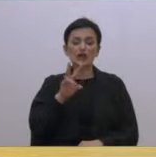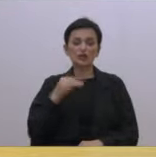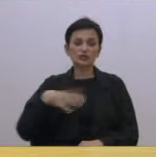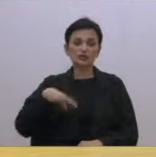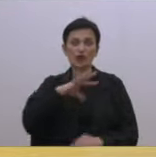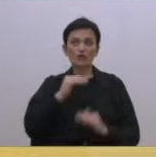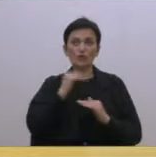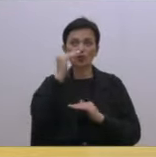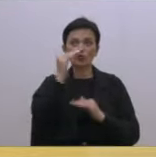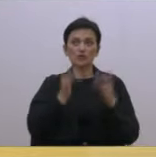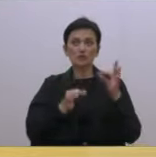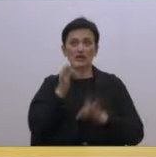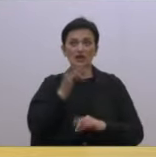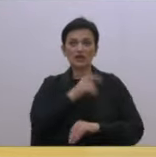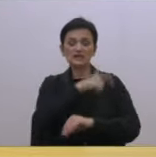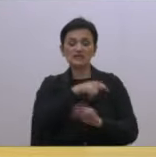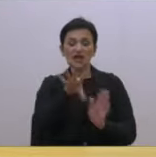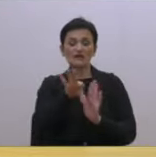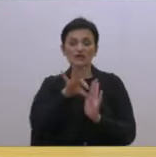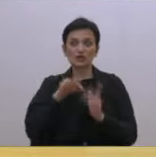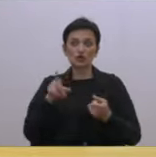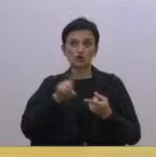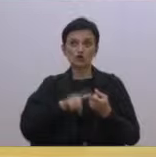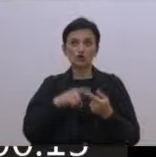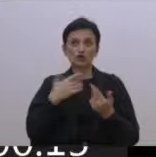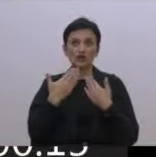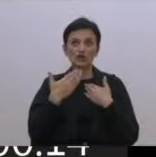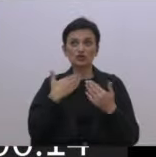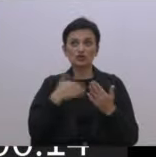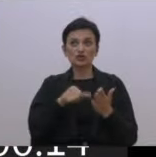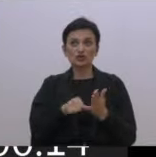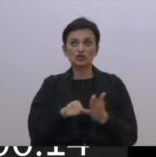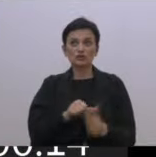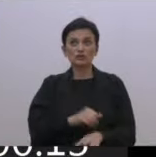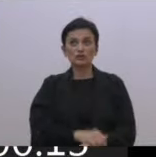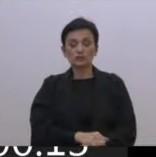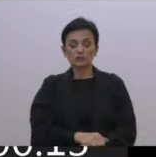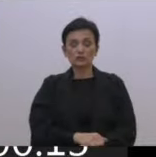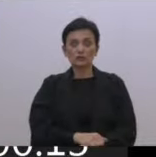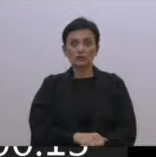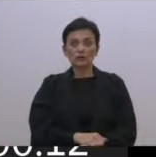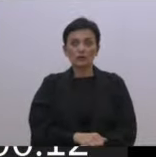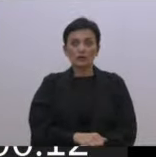უზენაეს სასამართლო წერილად არჩევის შესახებ. თხოვთ ჩართოთ კენჭისყრის რეჟიმი.